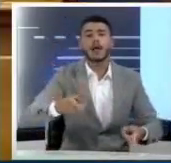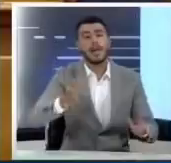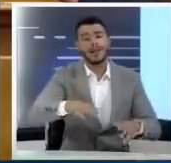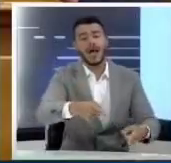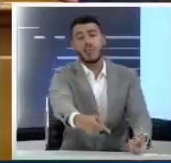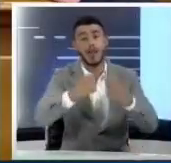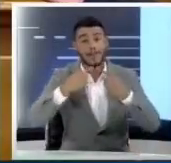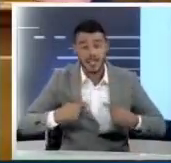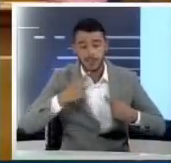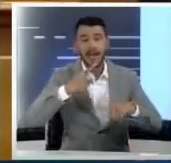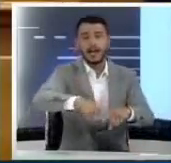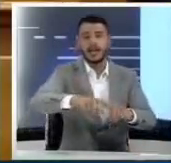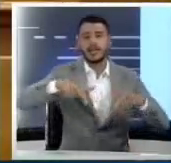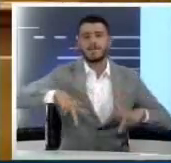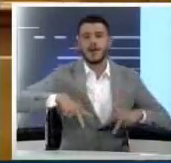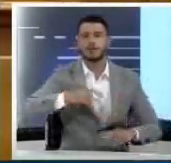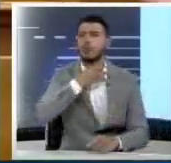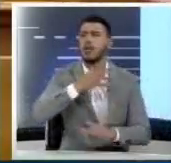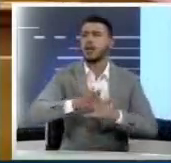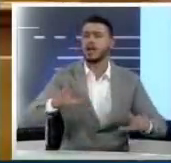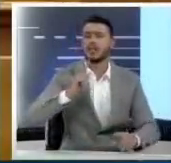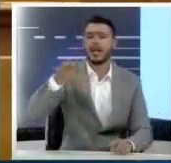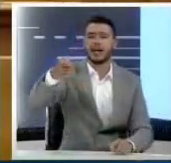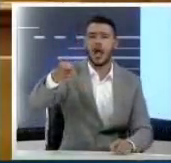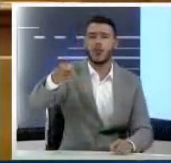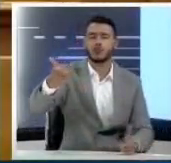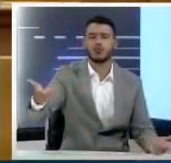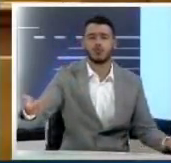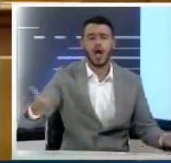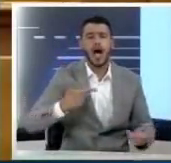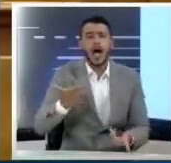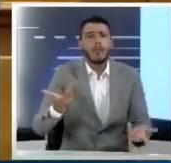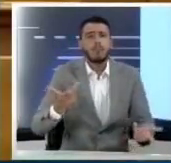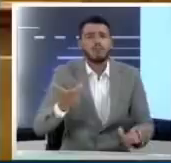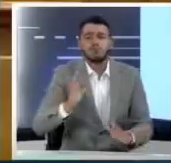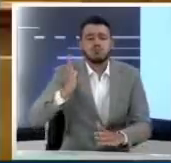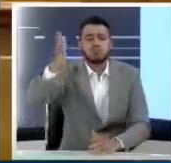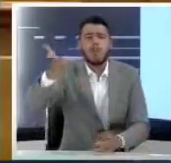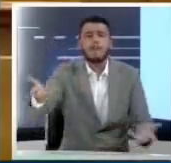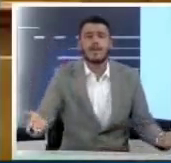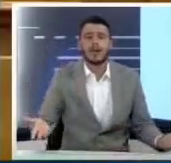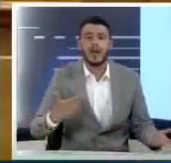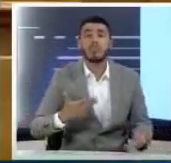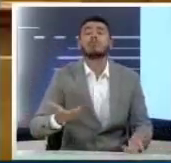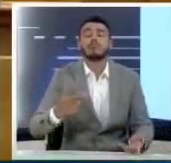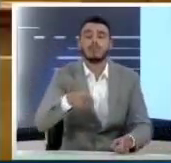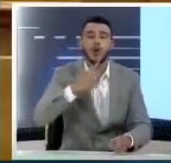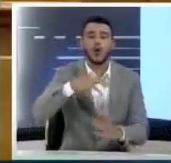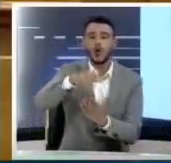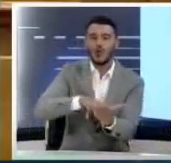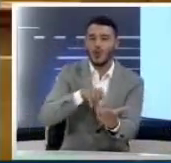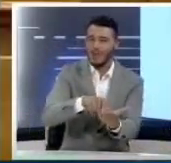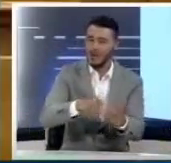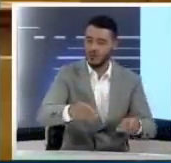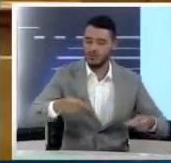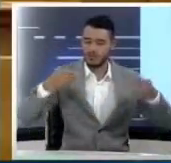το 2012 η υπόσχεση να δώσουμε στο χρέος αν είναι αναγκαίο? Πουθενά, γιατί δεν ήταν αναγκαίο. Γιατί το κείμενο που θα